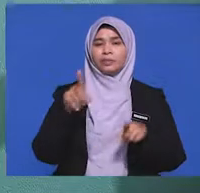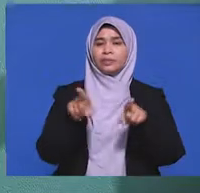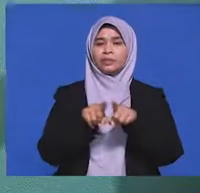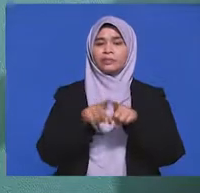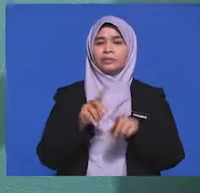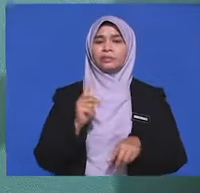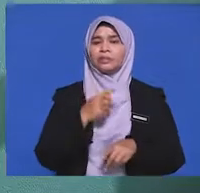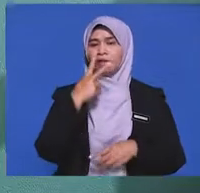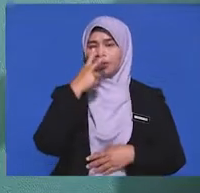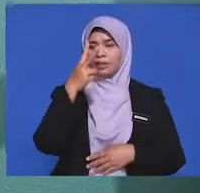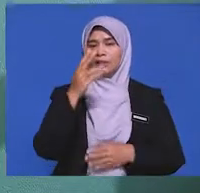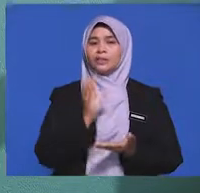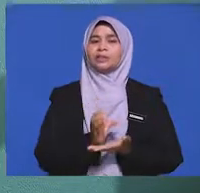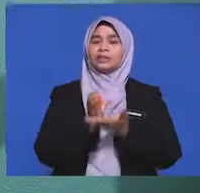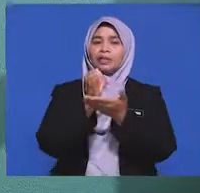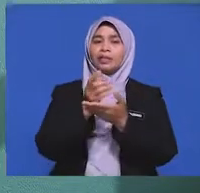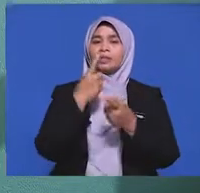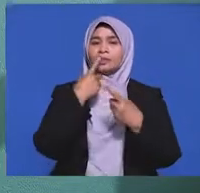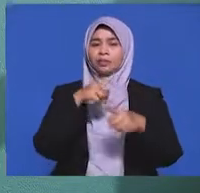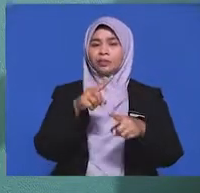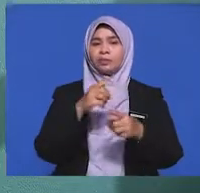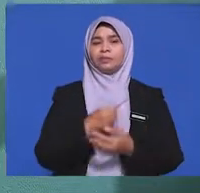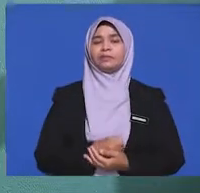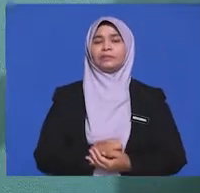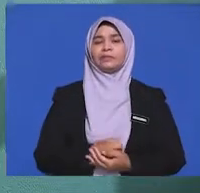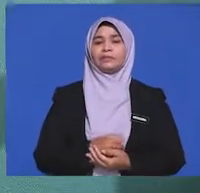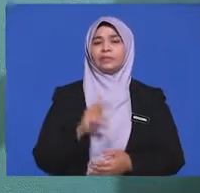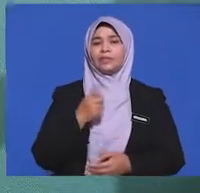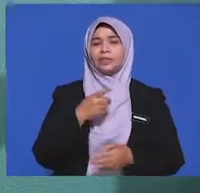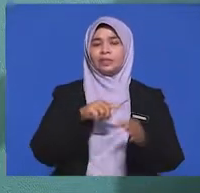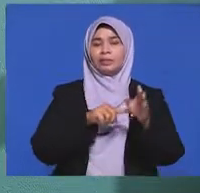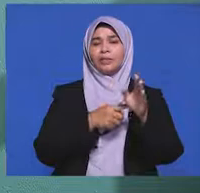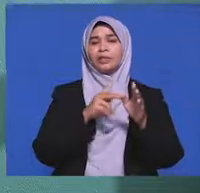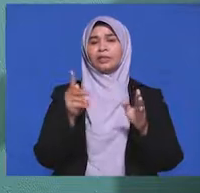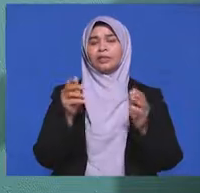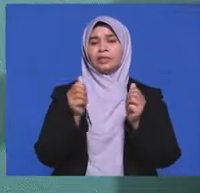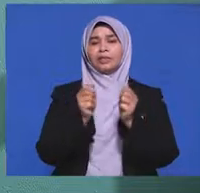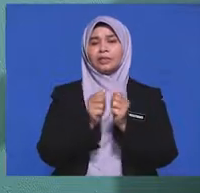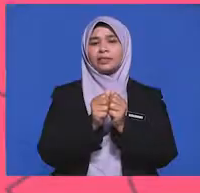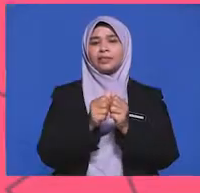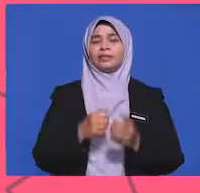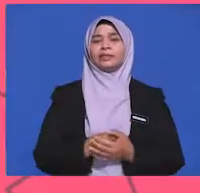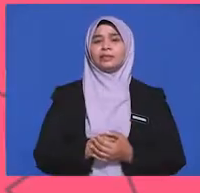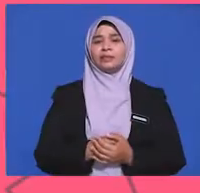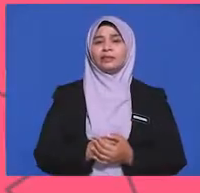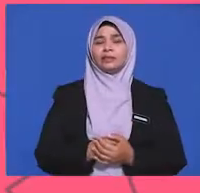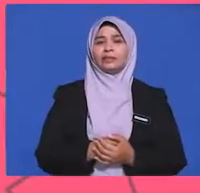lihat cadangan jawapannya. Kita mulakan dengan sudokod.